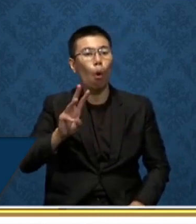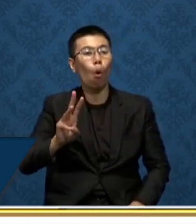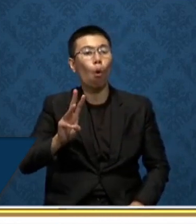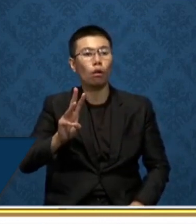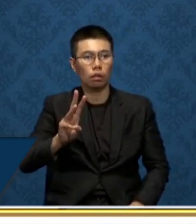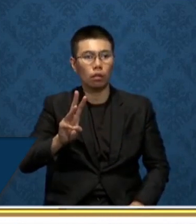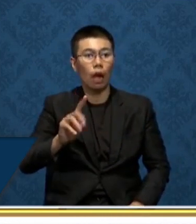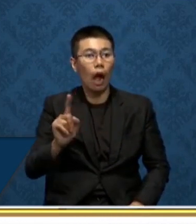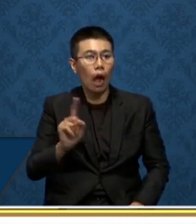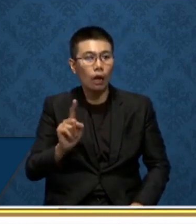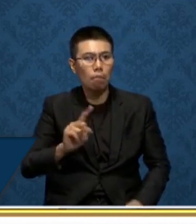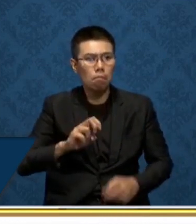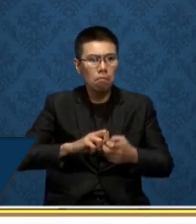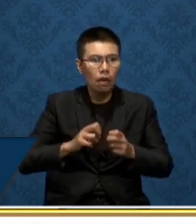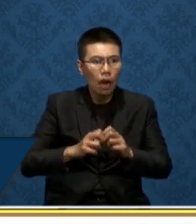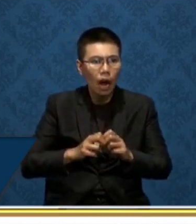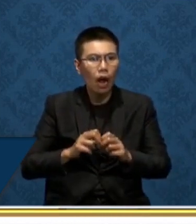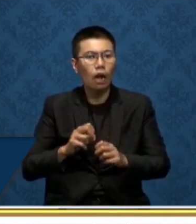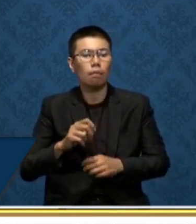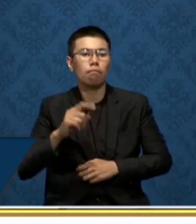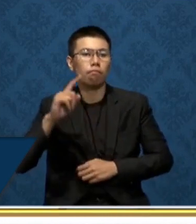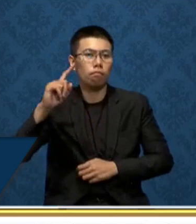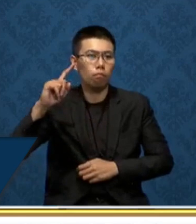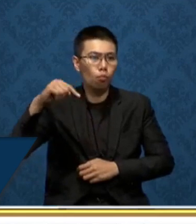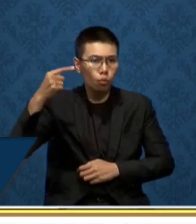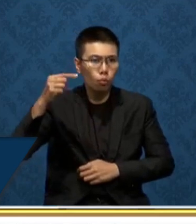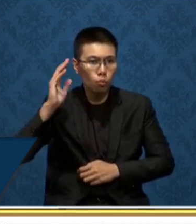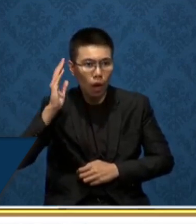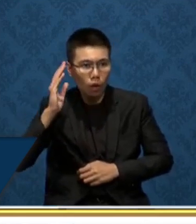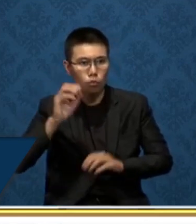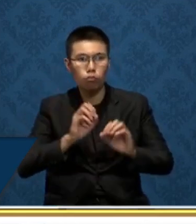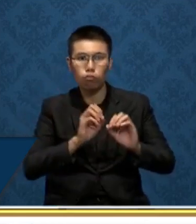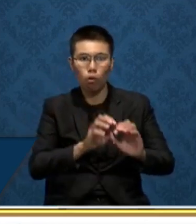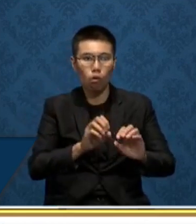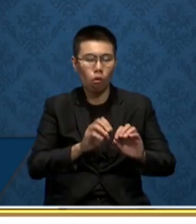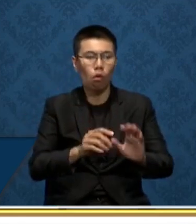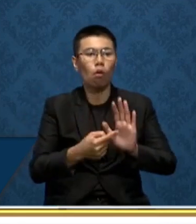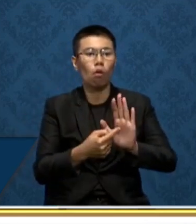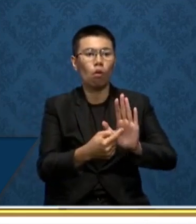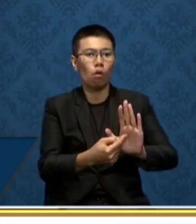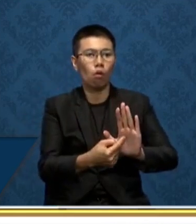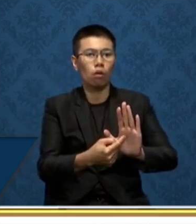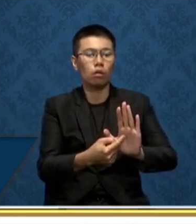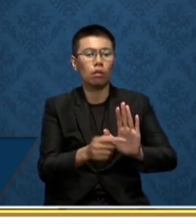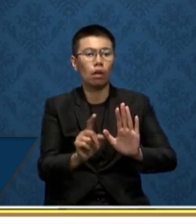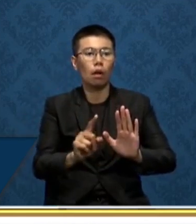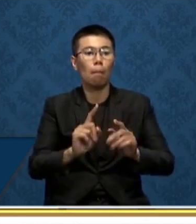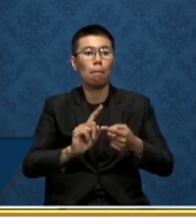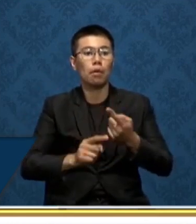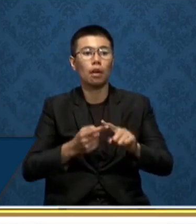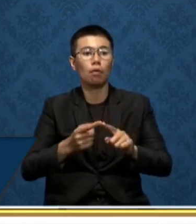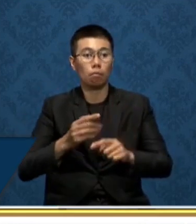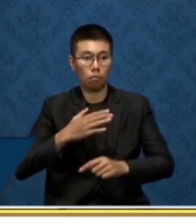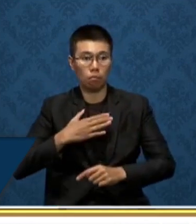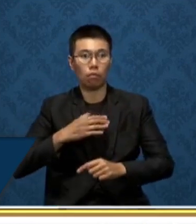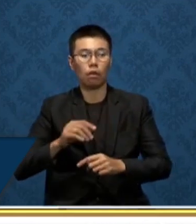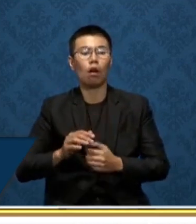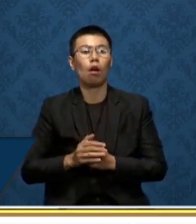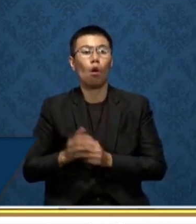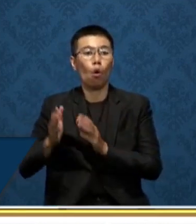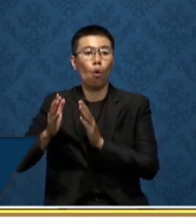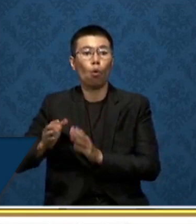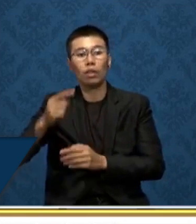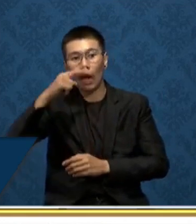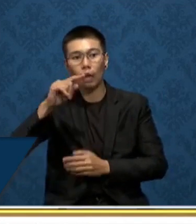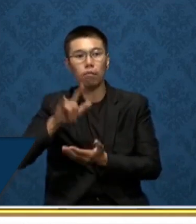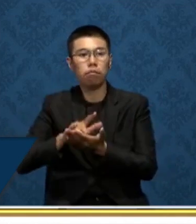ไรคือความรุนแรงอะไรคือการล่วงละเมิดทางเพศนะครับมีการสอนผมยกตัวอย่างเพื่อนที่อยู่อเมริกานะครับคนไทย